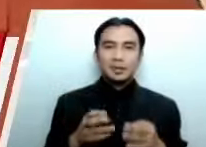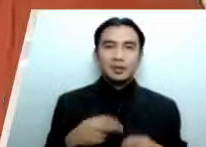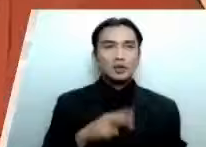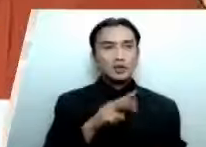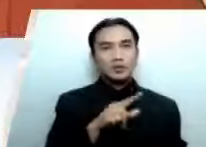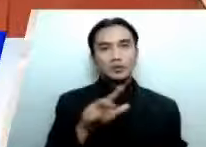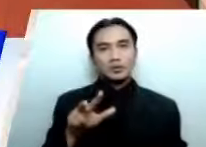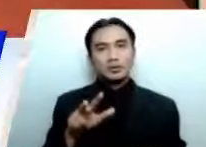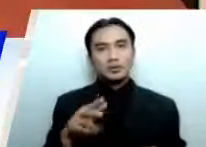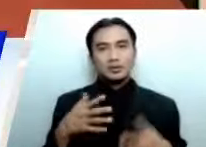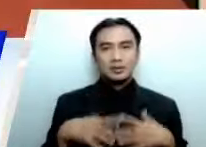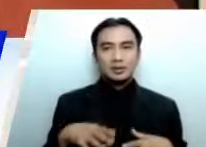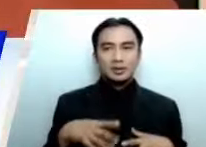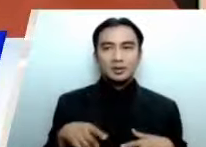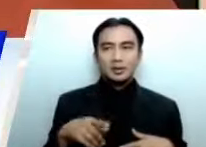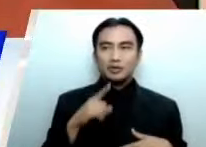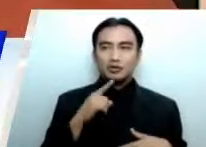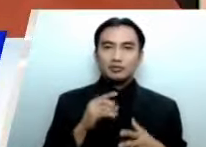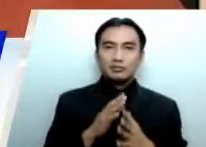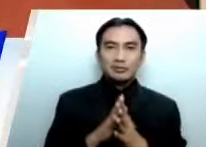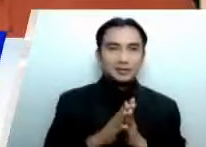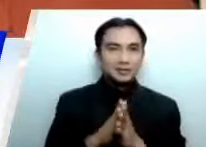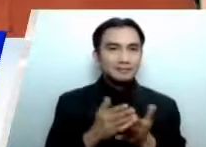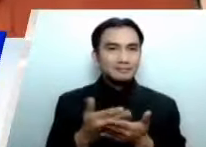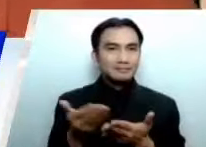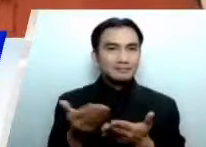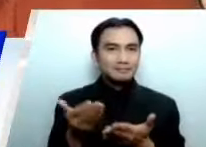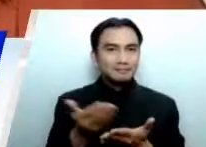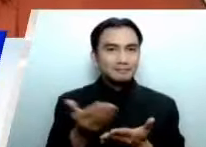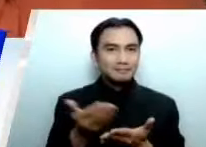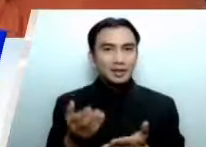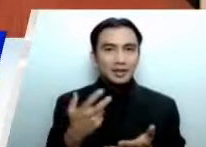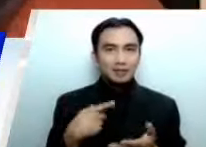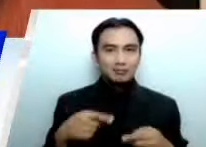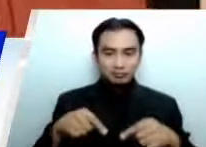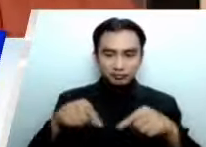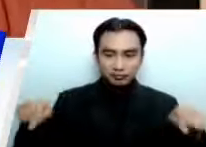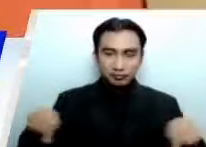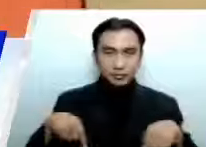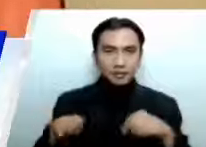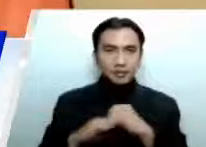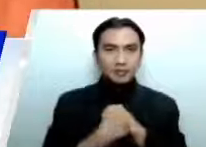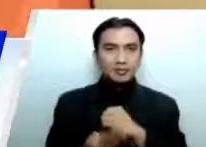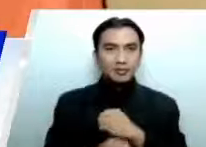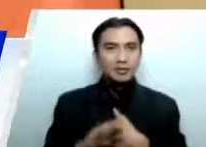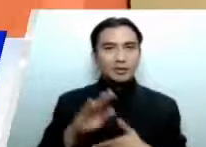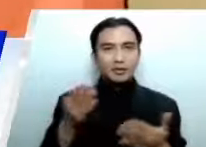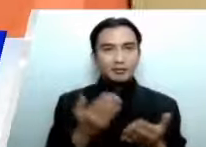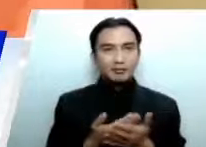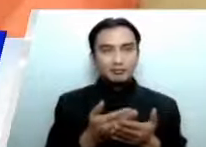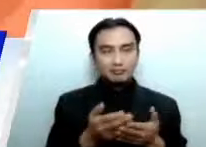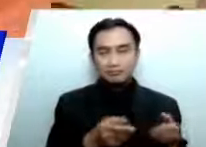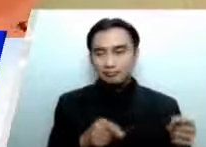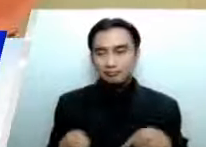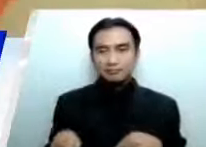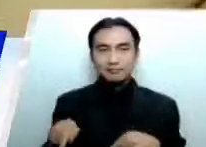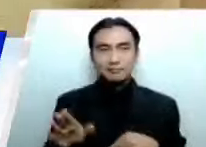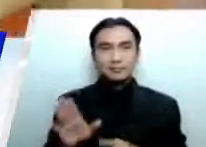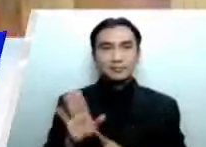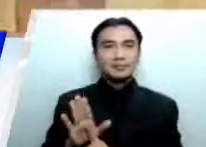super nag-enjoy ako. Puno yung mga kalahati ng maleta ko. Puro damit lang po ni Isabel. Pareho sila ngayon naghahanda para